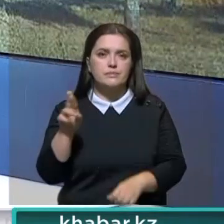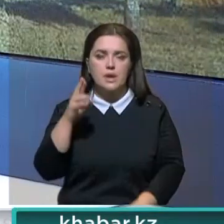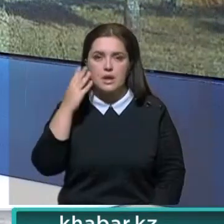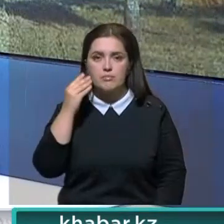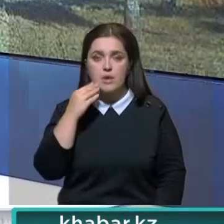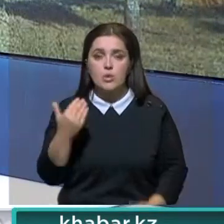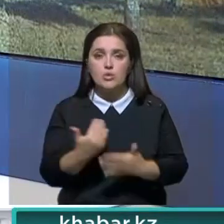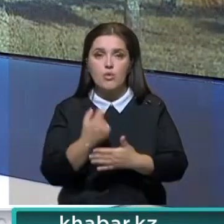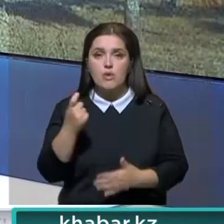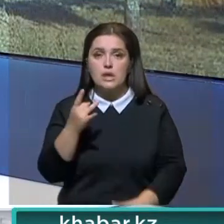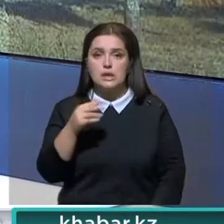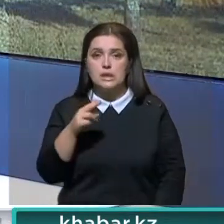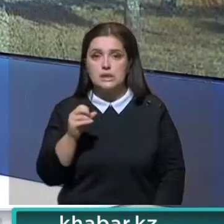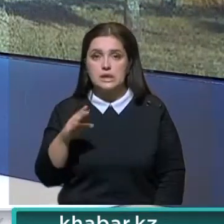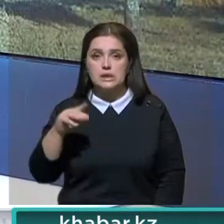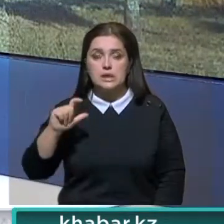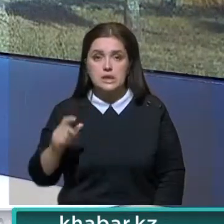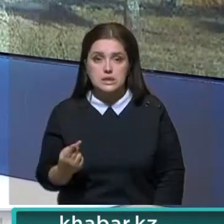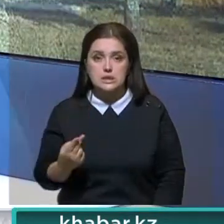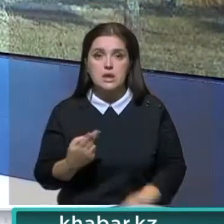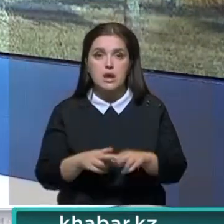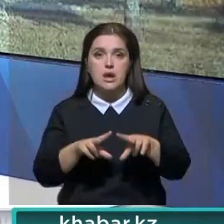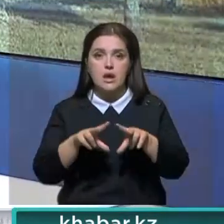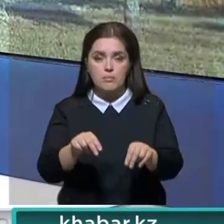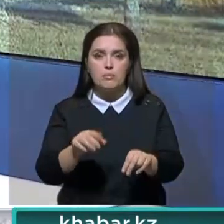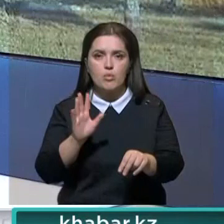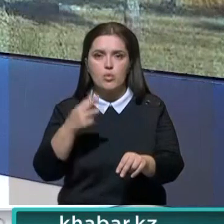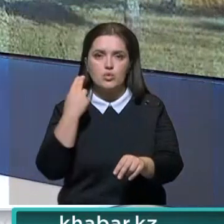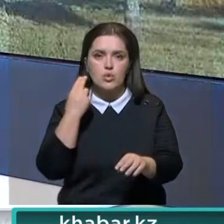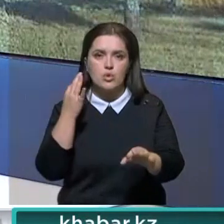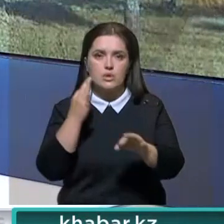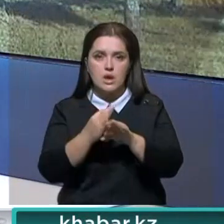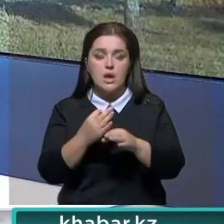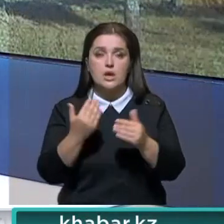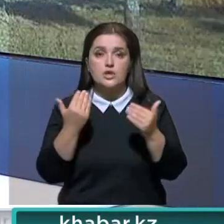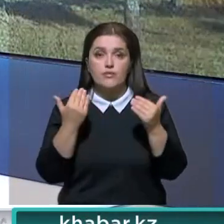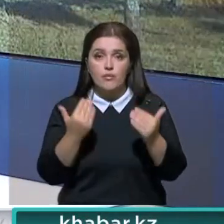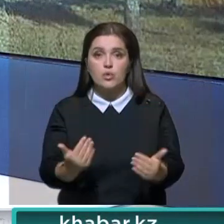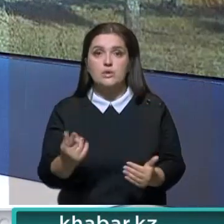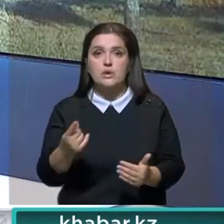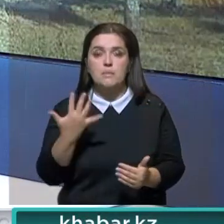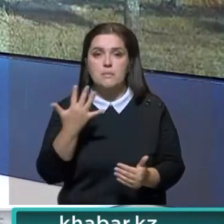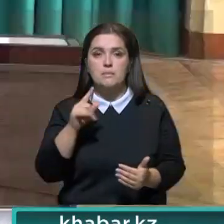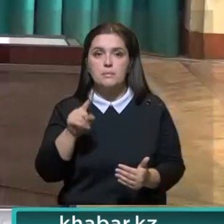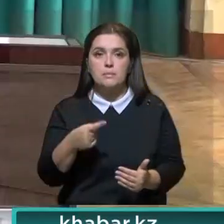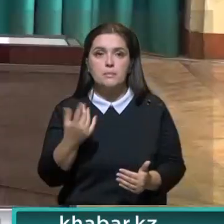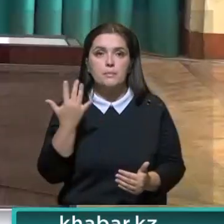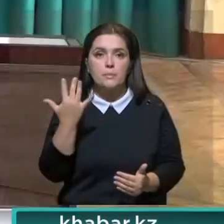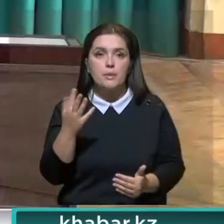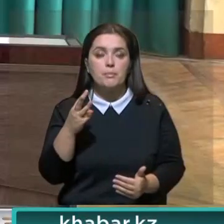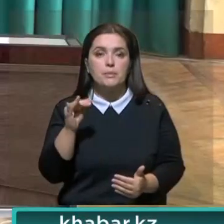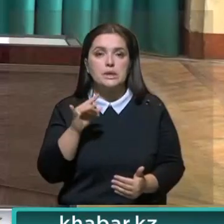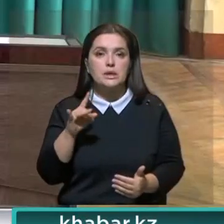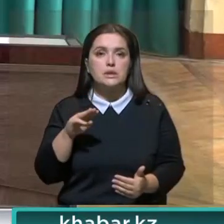Новый владелец Ридер ТЭЦ на востоке Казахстана обещает полностью погасить долги предприятия. Сегодня они достигли суммы почти в